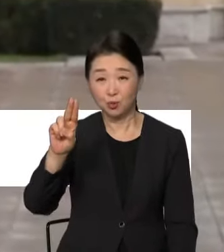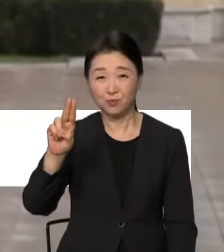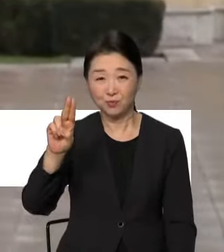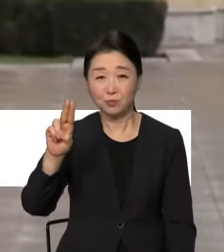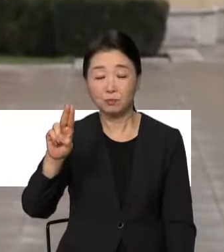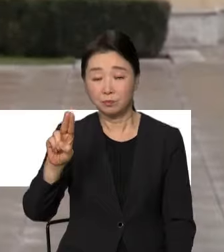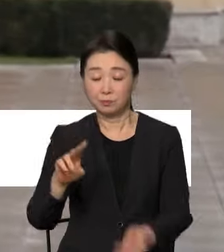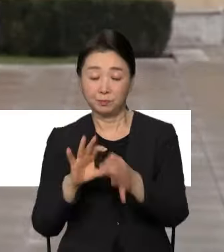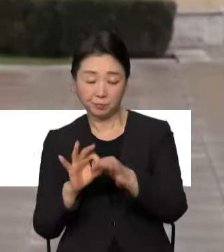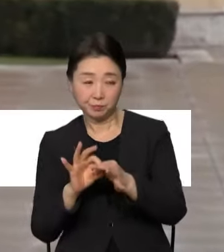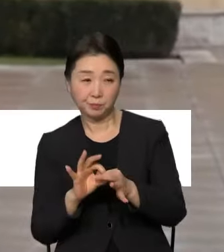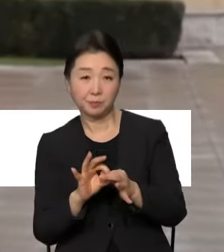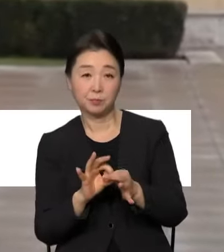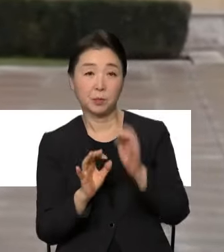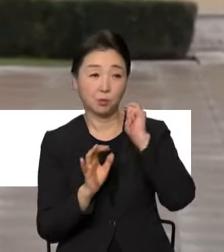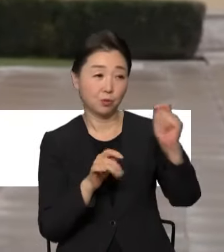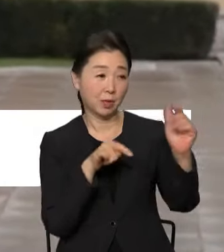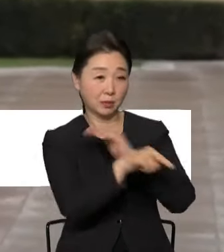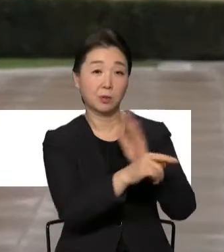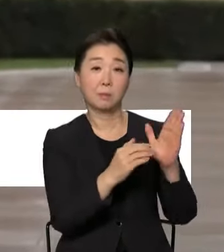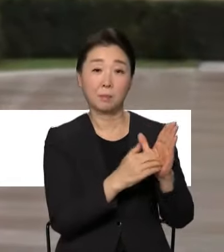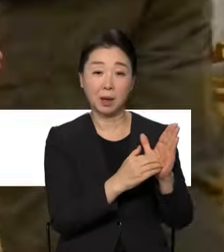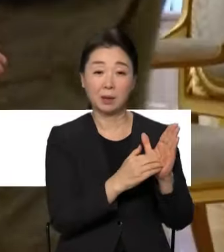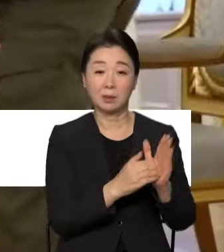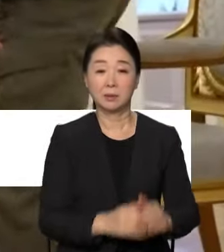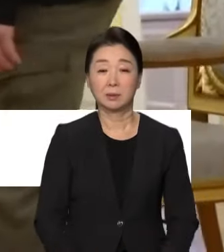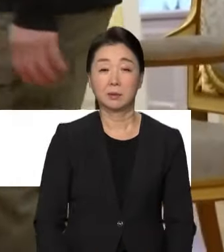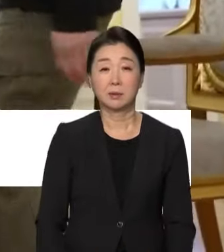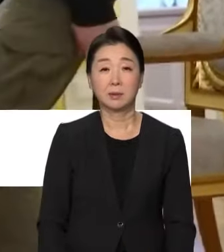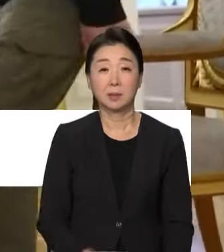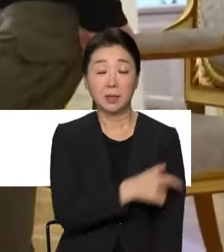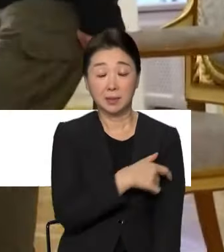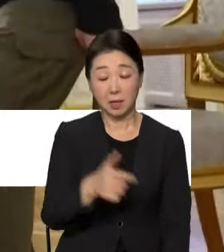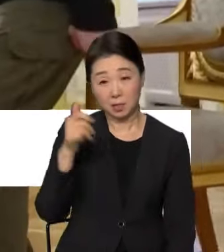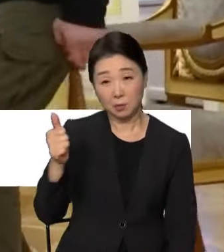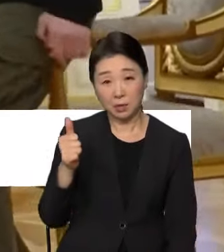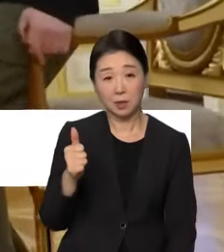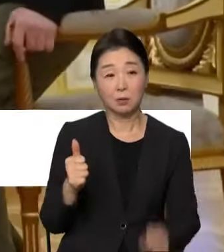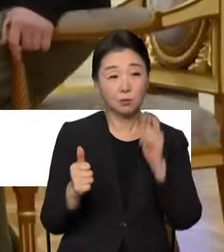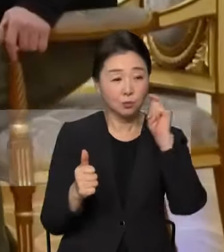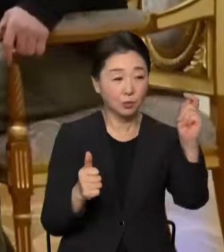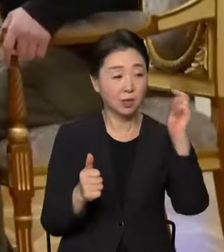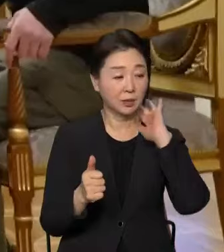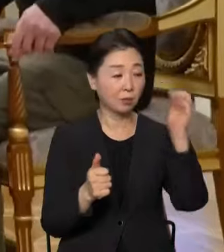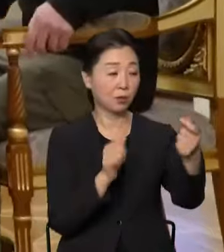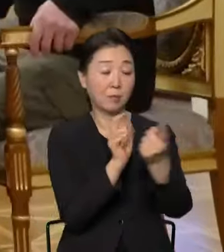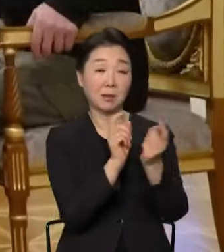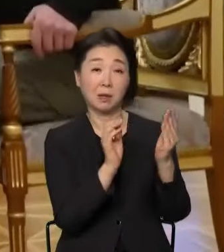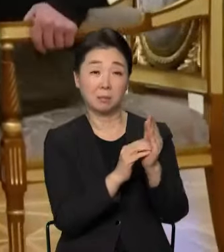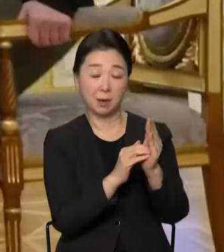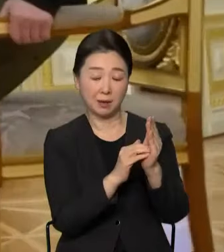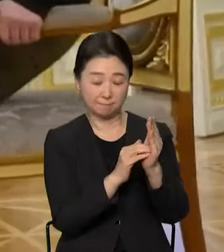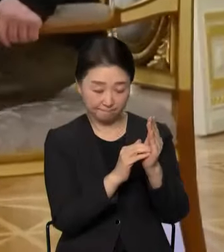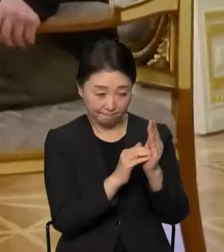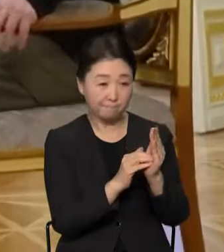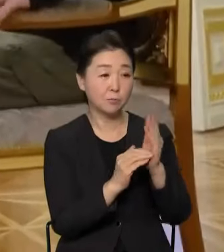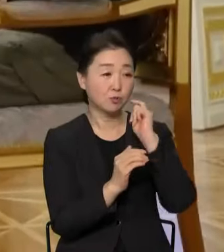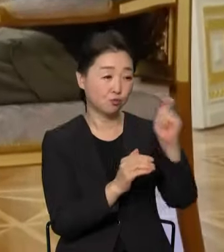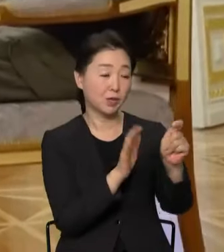방문했습니다. 안토니오 코스타 상임의장 등은 젤렌스키 대통령을 만나 다시 한번 지지를